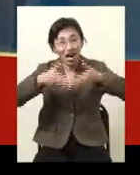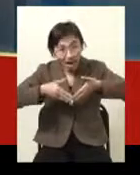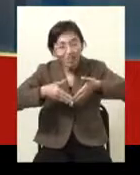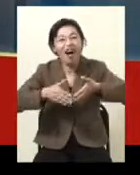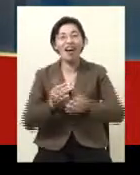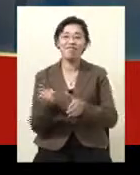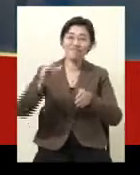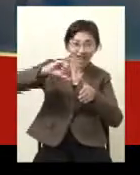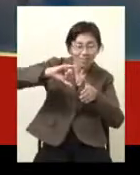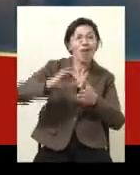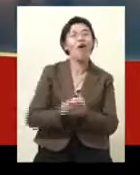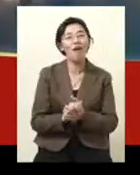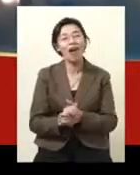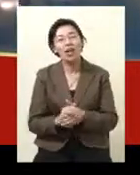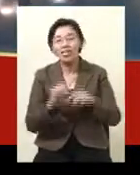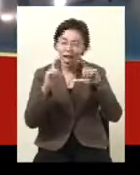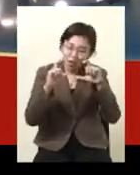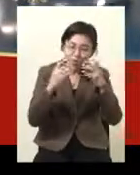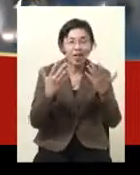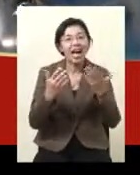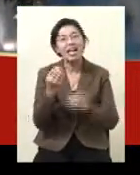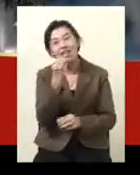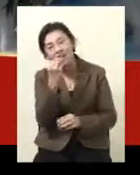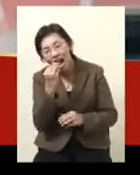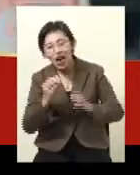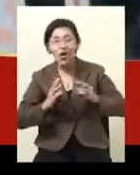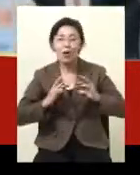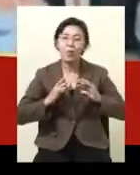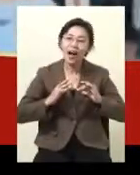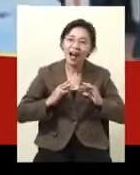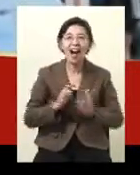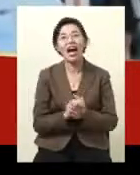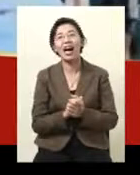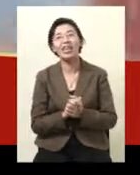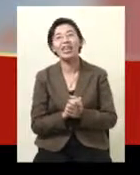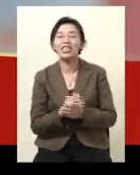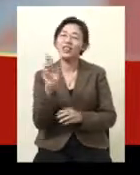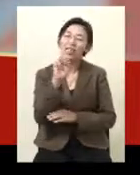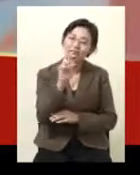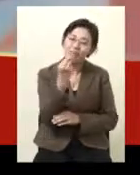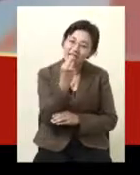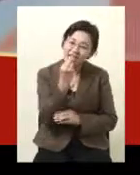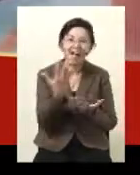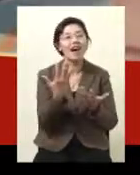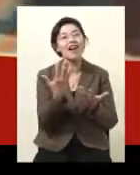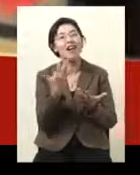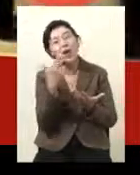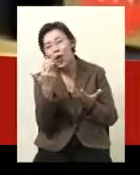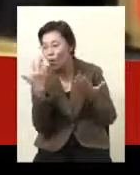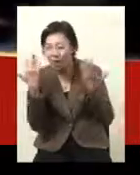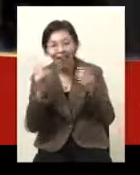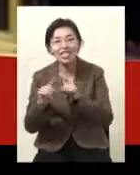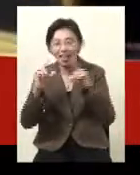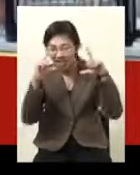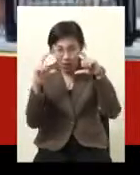มานั่งทานอาหารพักผ่อน พักผ่อนทานข้าวทานมื้อว่างมื้อเที่ยงอะไรเงี้ยนะแล้วก็ถ่ายรูป